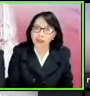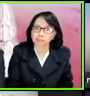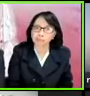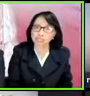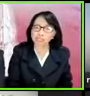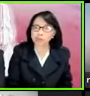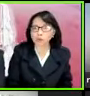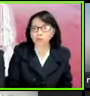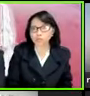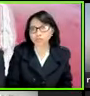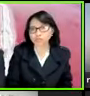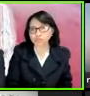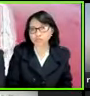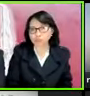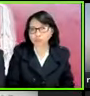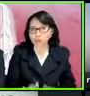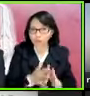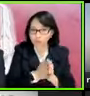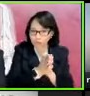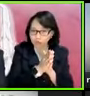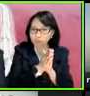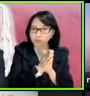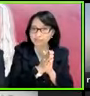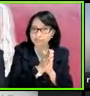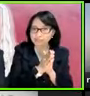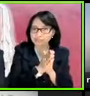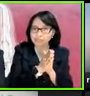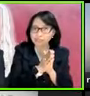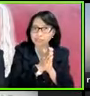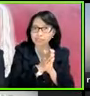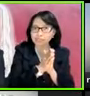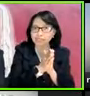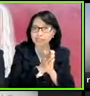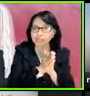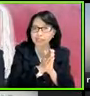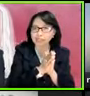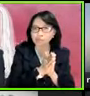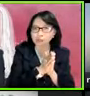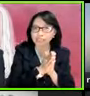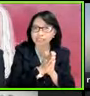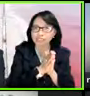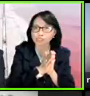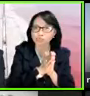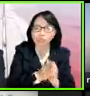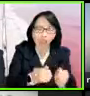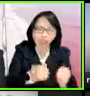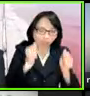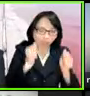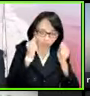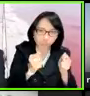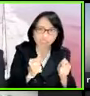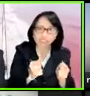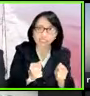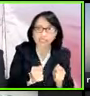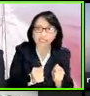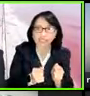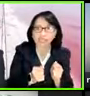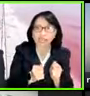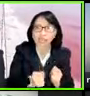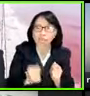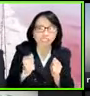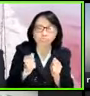bagi Paulus tugas yang dipercayakan kepadanya itu harus